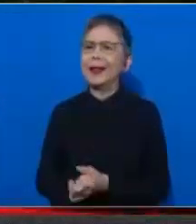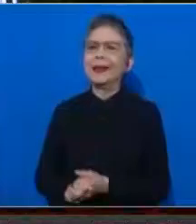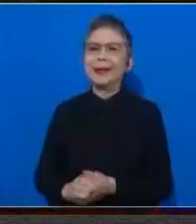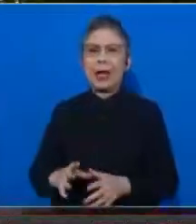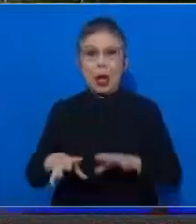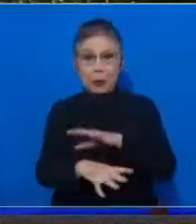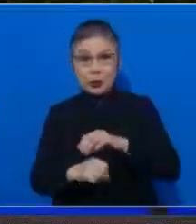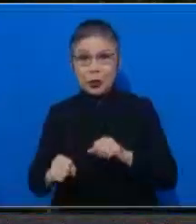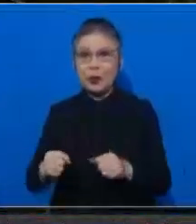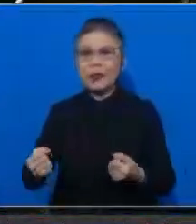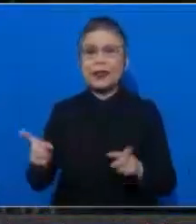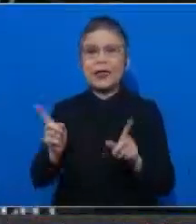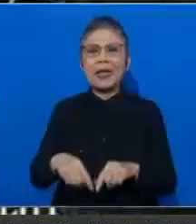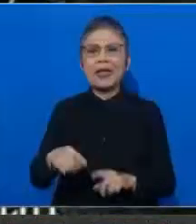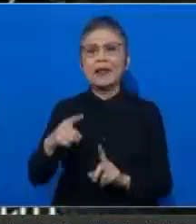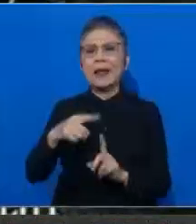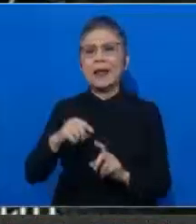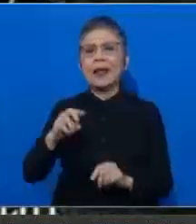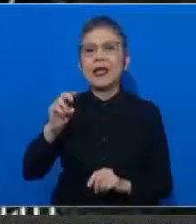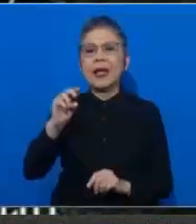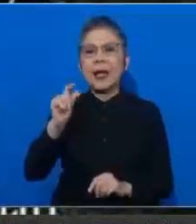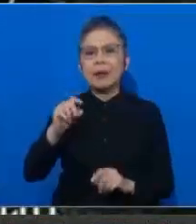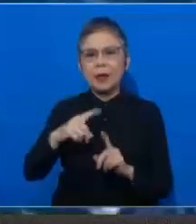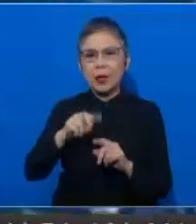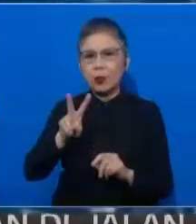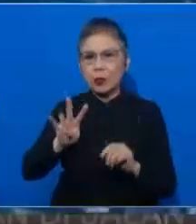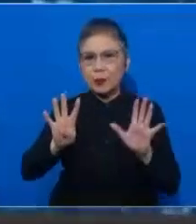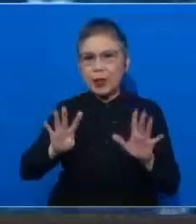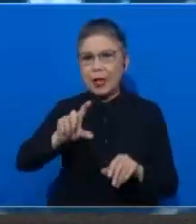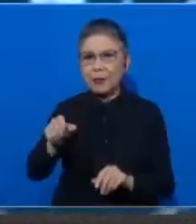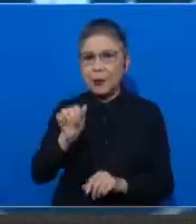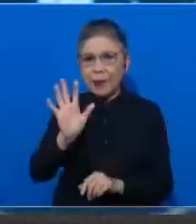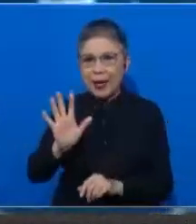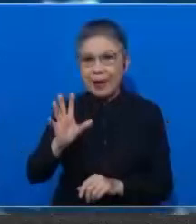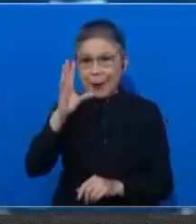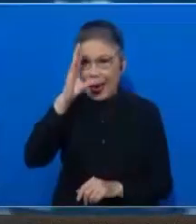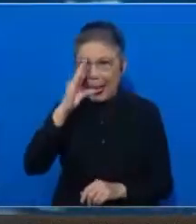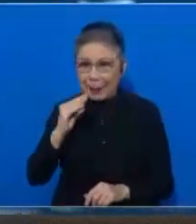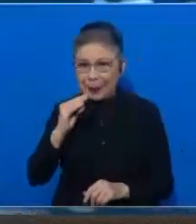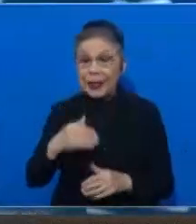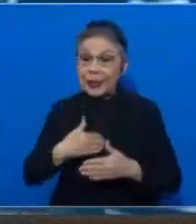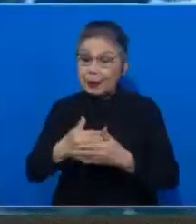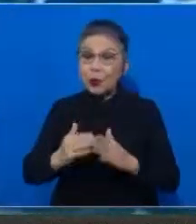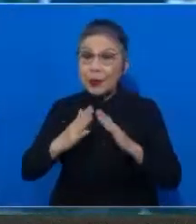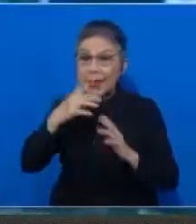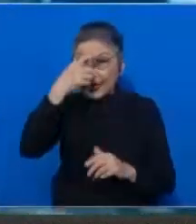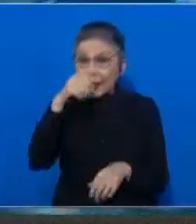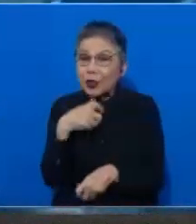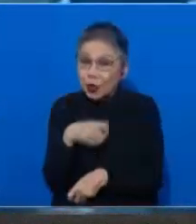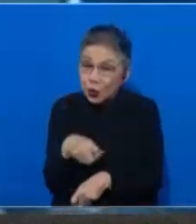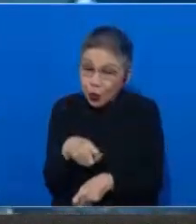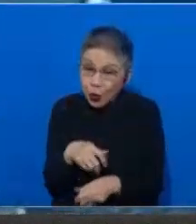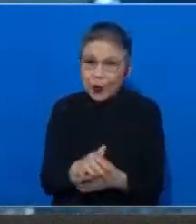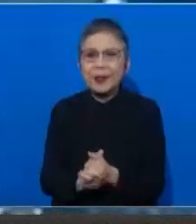Aksi pencurian ini terjadi pada Rabu malam 29 Mei 2024 di depan Rumah Sakit Panti